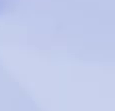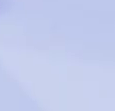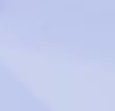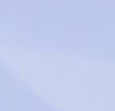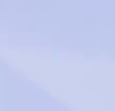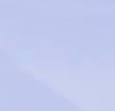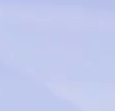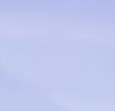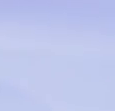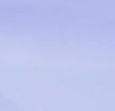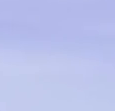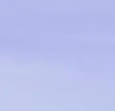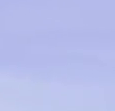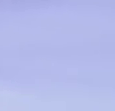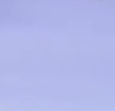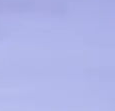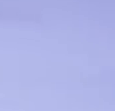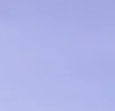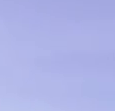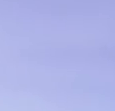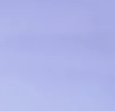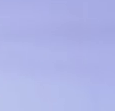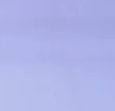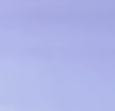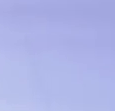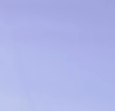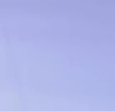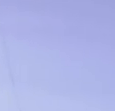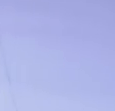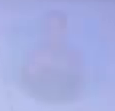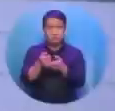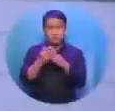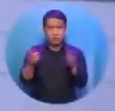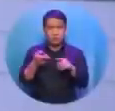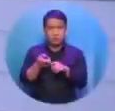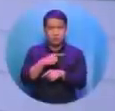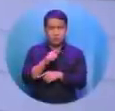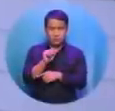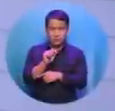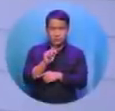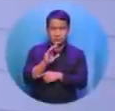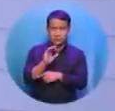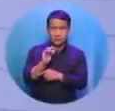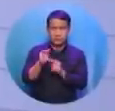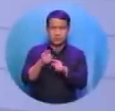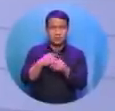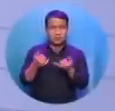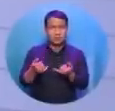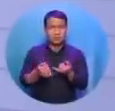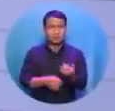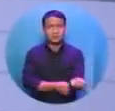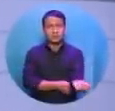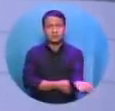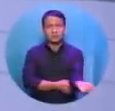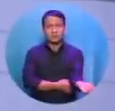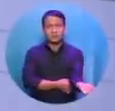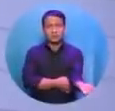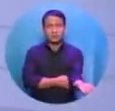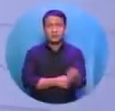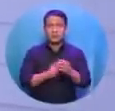siya. Okay, bigay na ng tulong hatid ng APC Healthcare Corporation. Vita